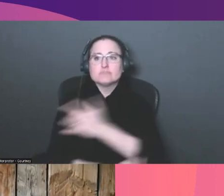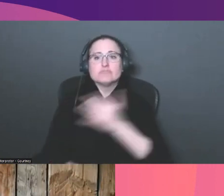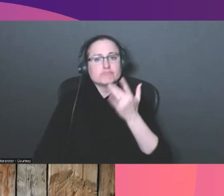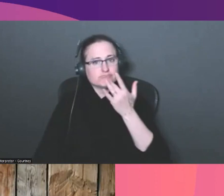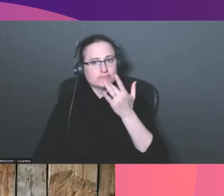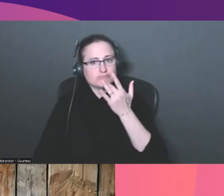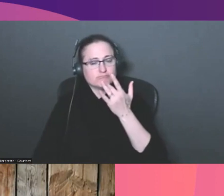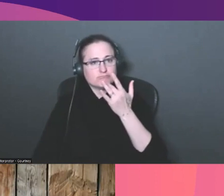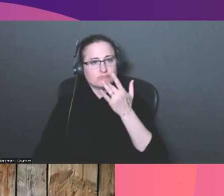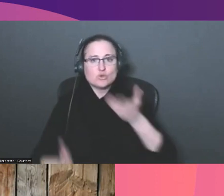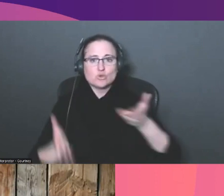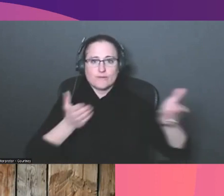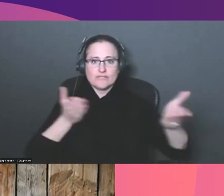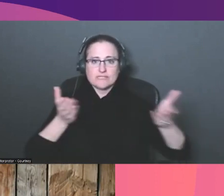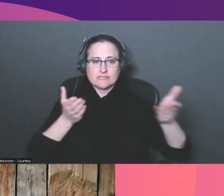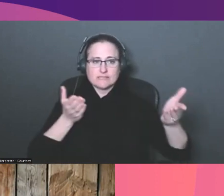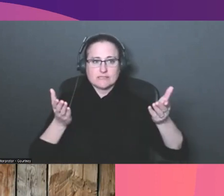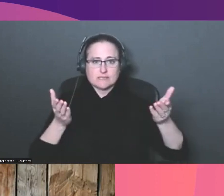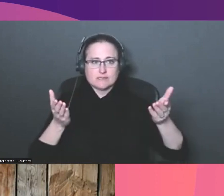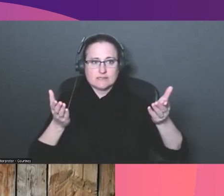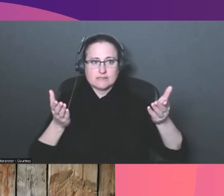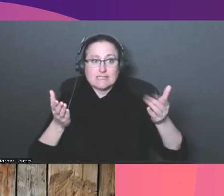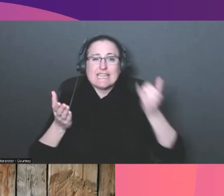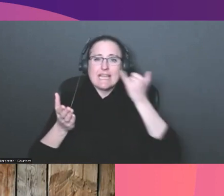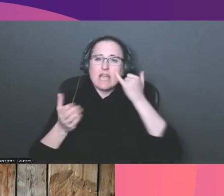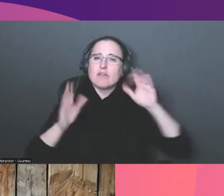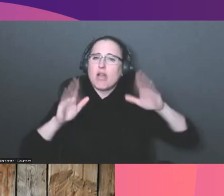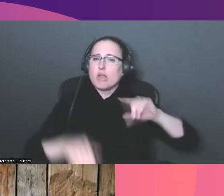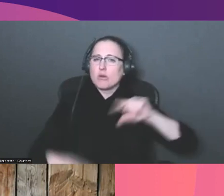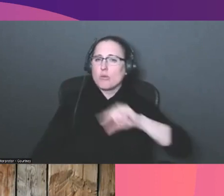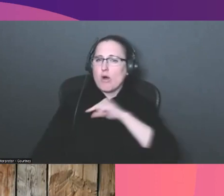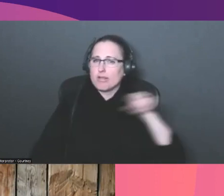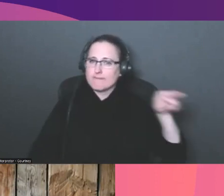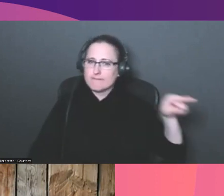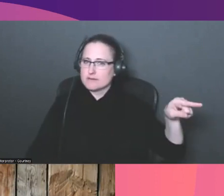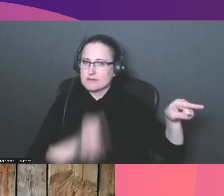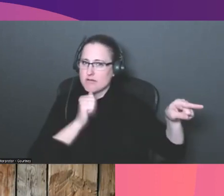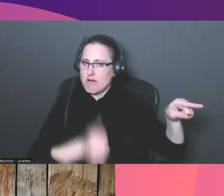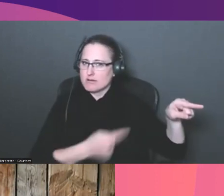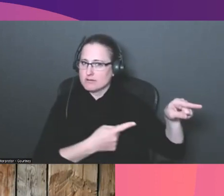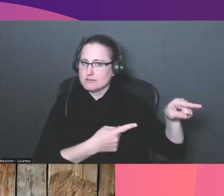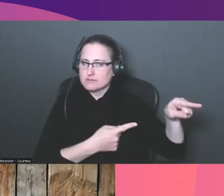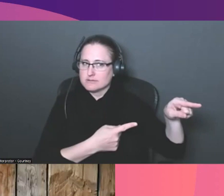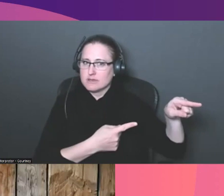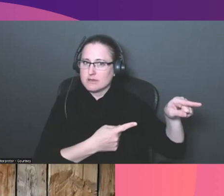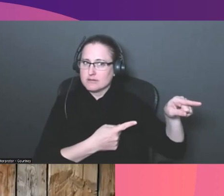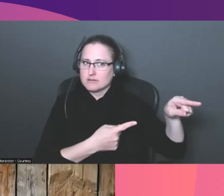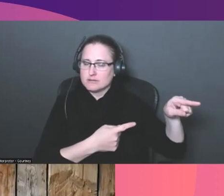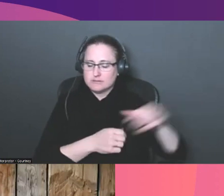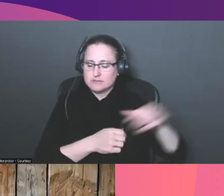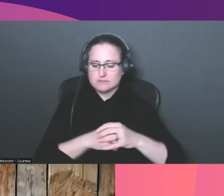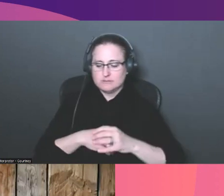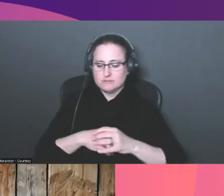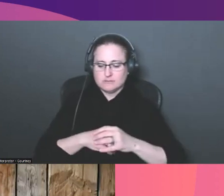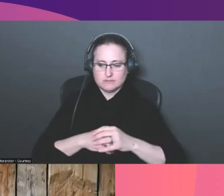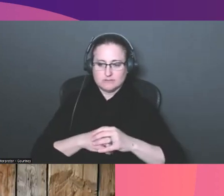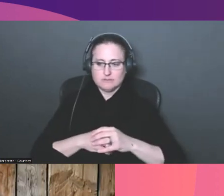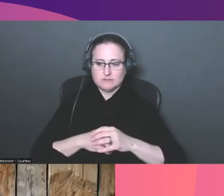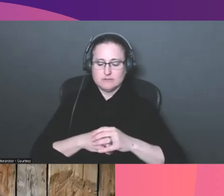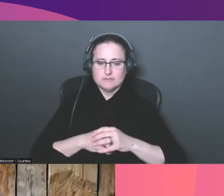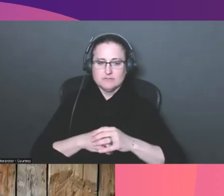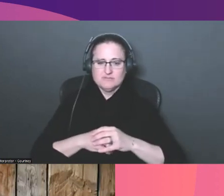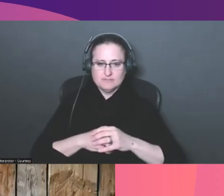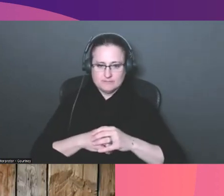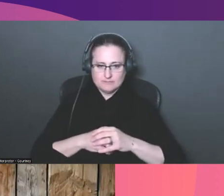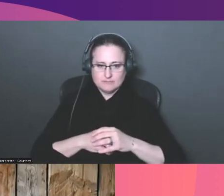Souvent, c'est le moyen préféré. le moyen le plus populaire de recevoir